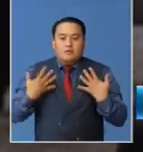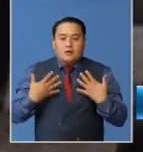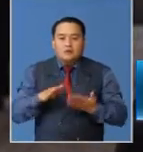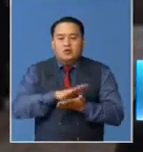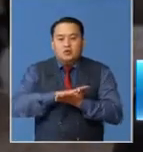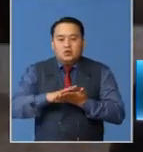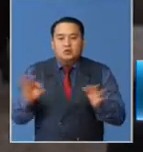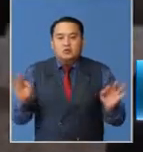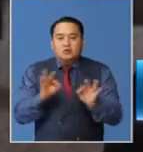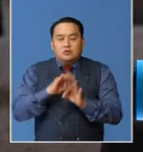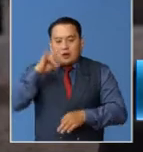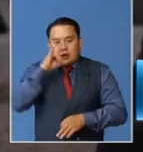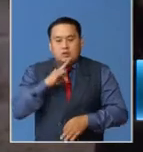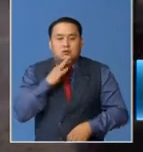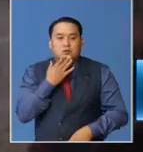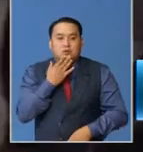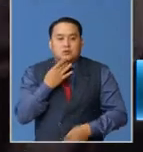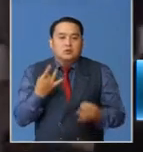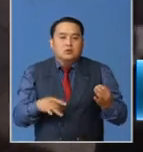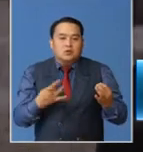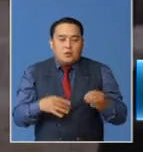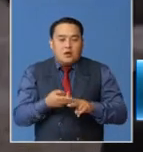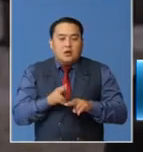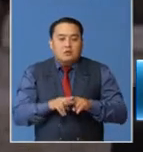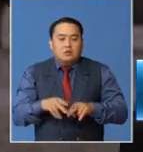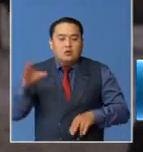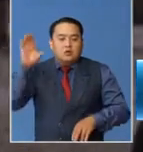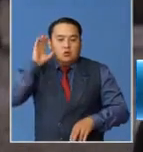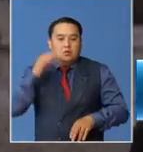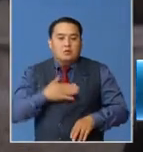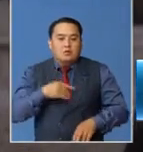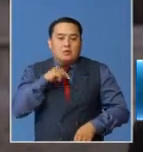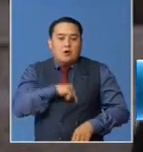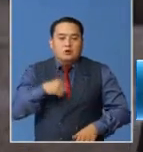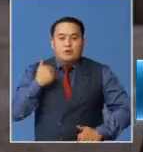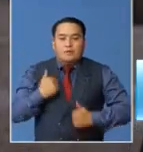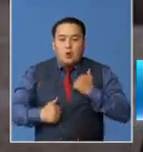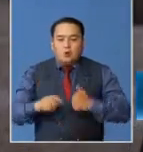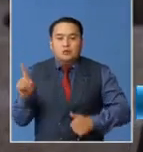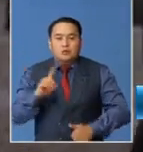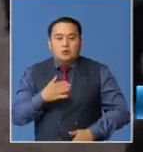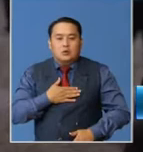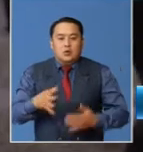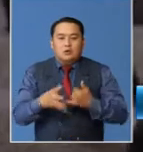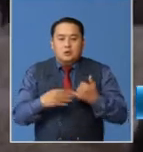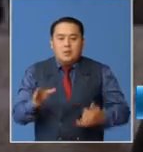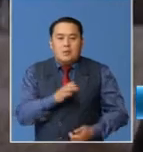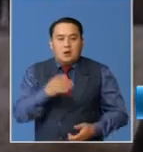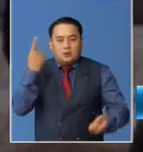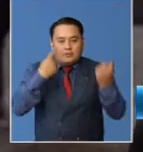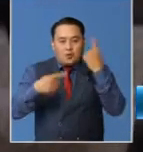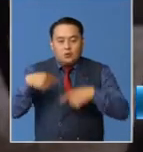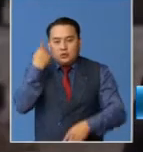чистота звучания казахских национальных инструментов. Слыша их, во мне просыпается гордость за то, что наша земля богата